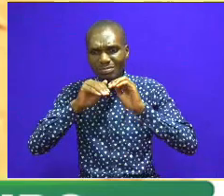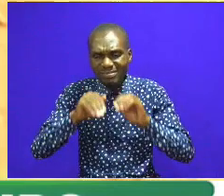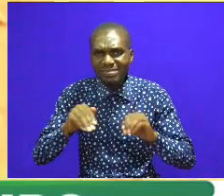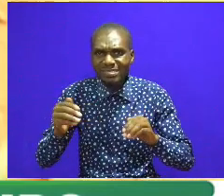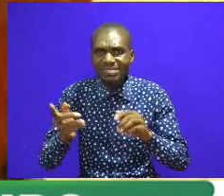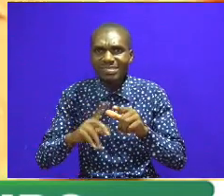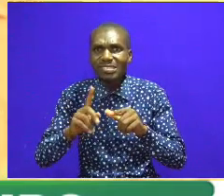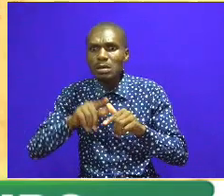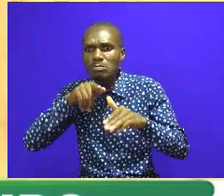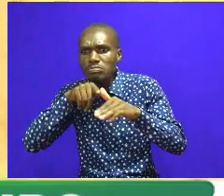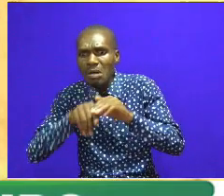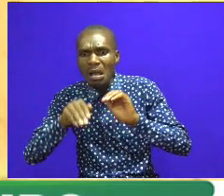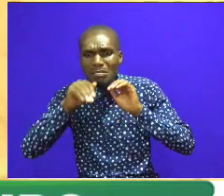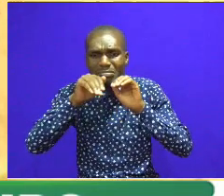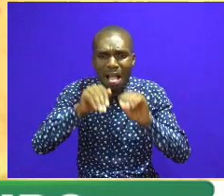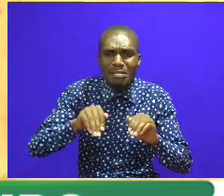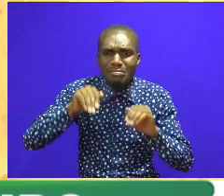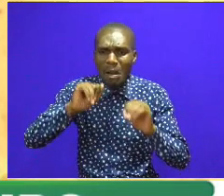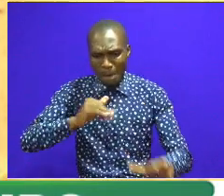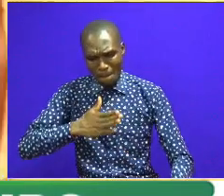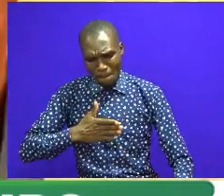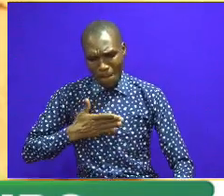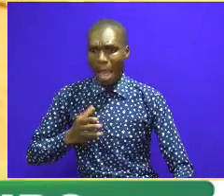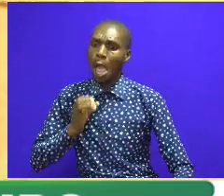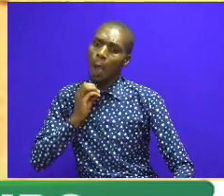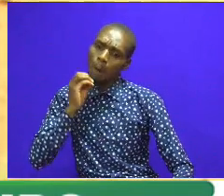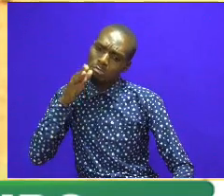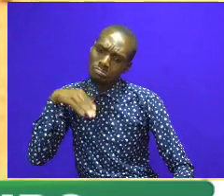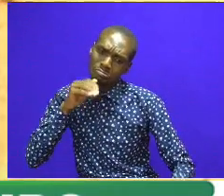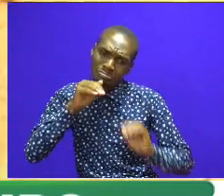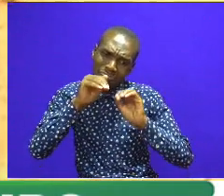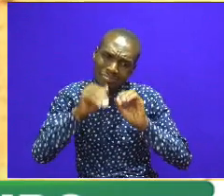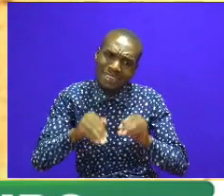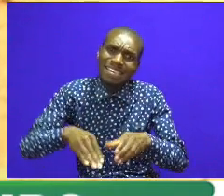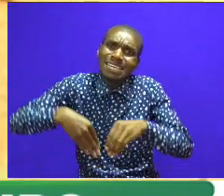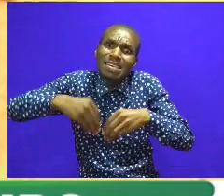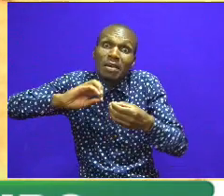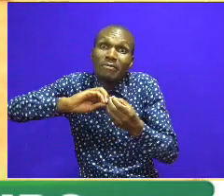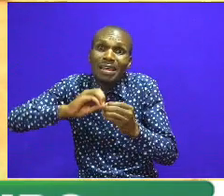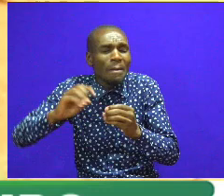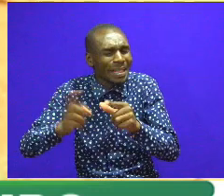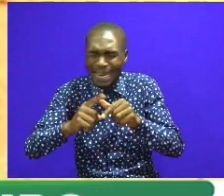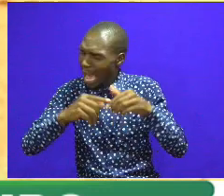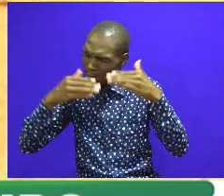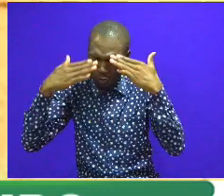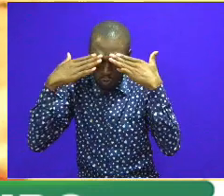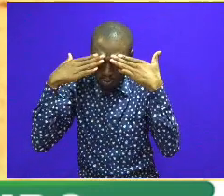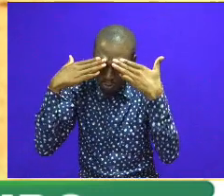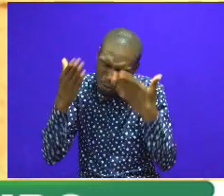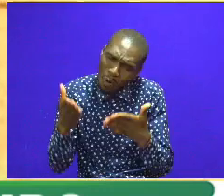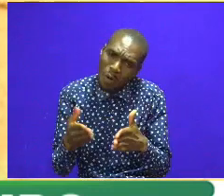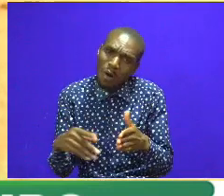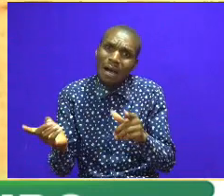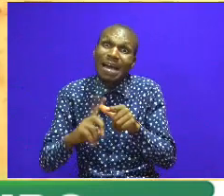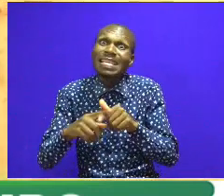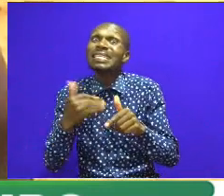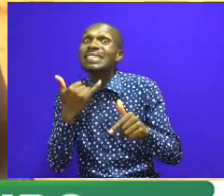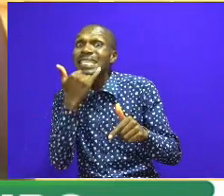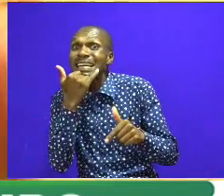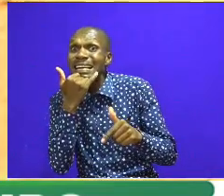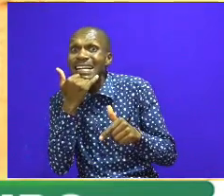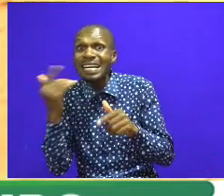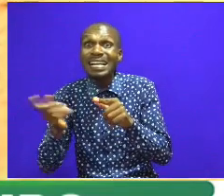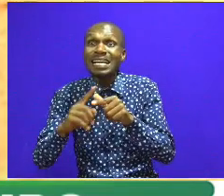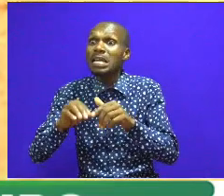aba kabigite mugondo kwa naboli abayeta bakachinama nabunsi nyirenga ki ekena kibona tokobuna ntuntu